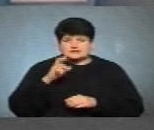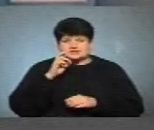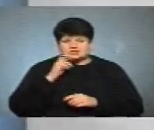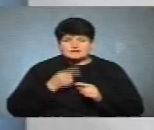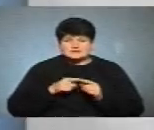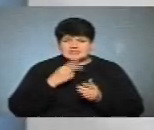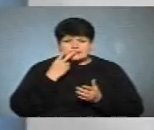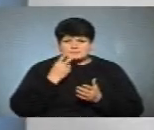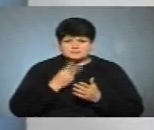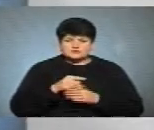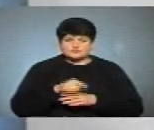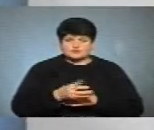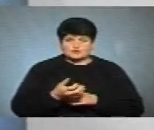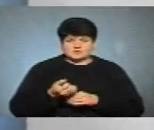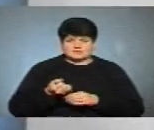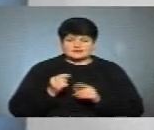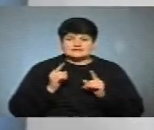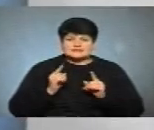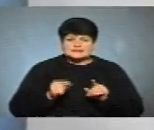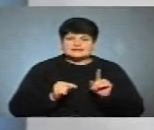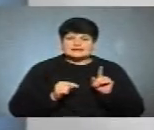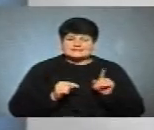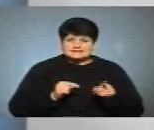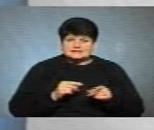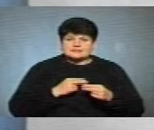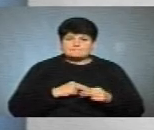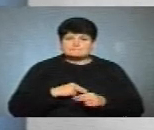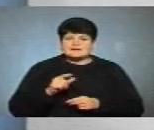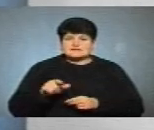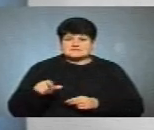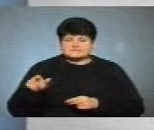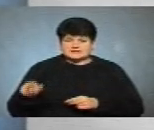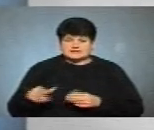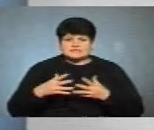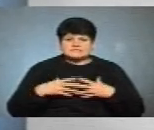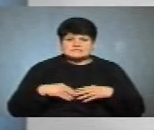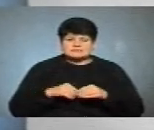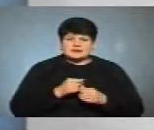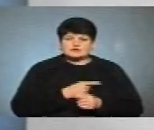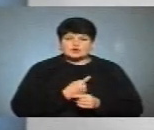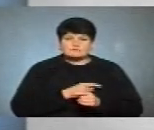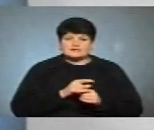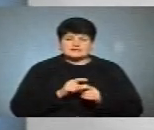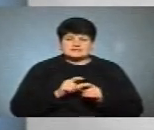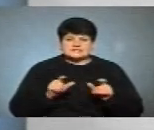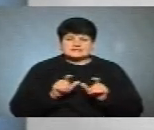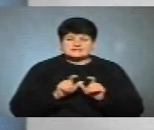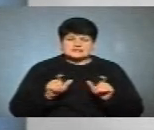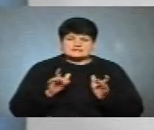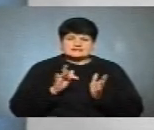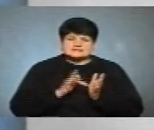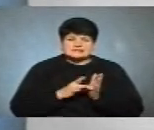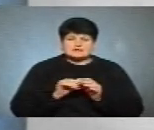не передбачено, що вони отримували. Тільки ті працівники сімейної медицини, закладів, центрів